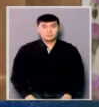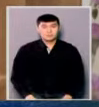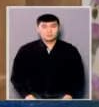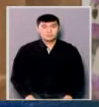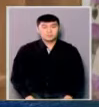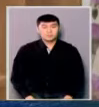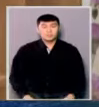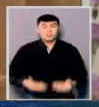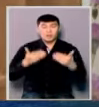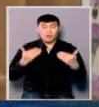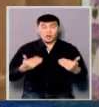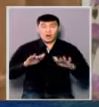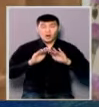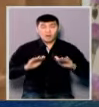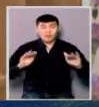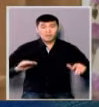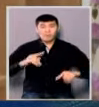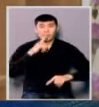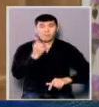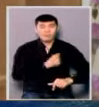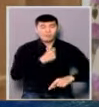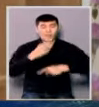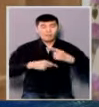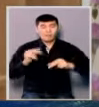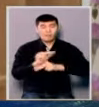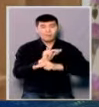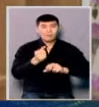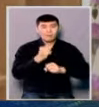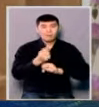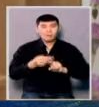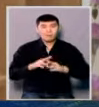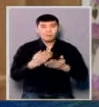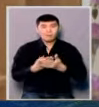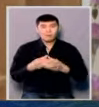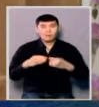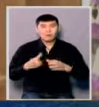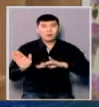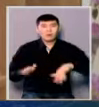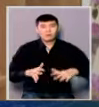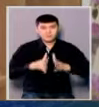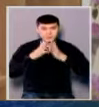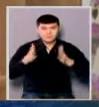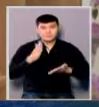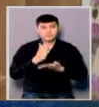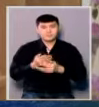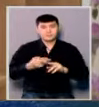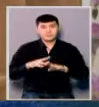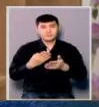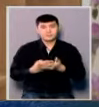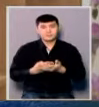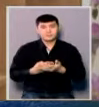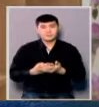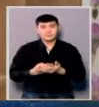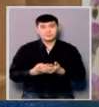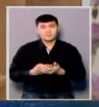мынау бүгінгі ұрпақты патриоттық рухта тәрбиелеуге үлкен маңызы бар. Бұл